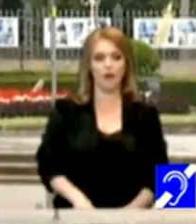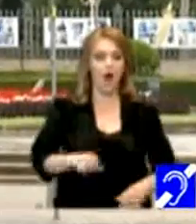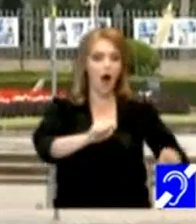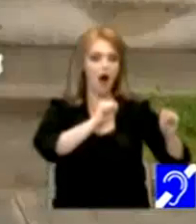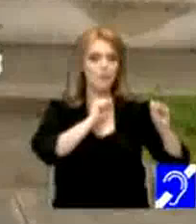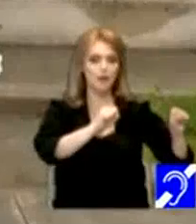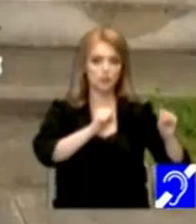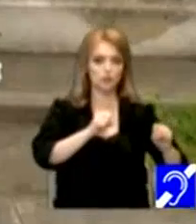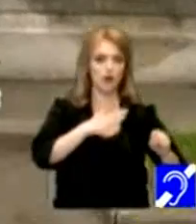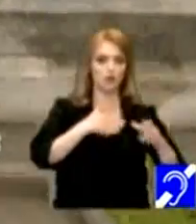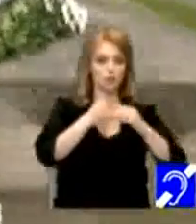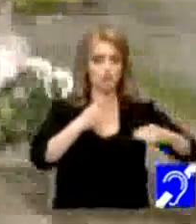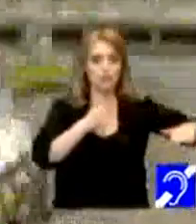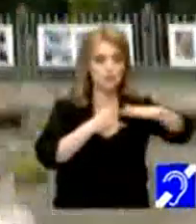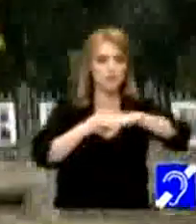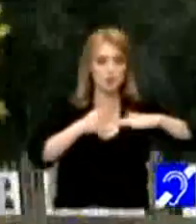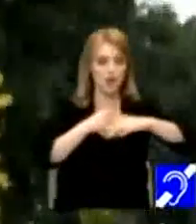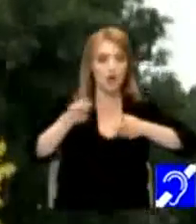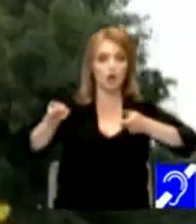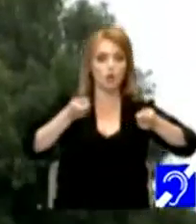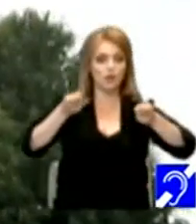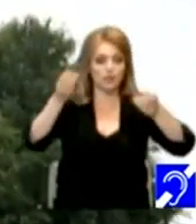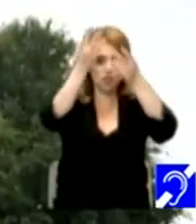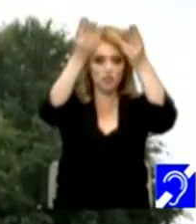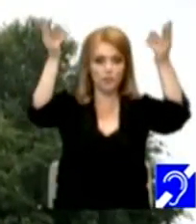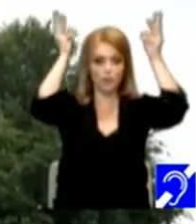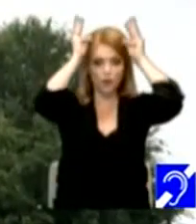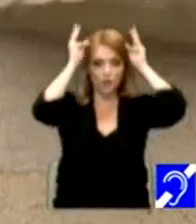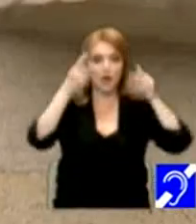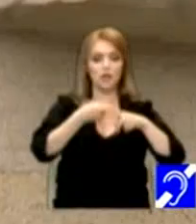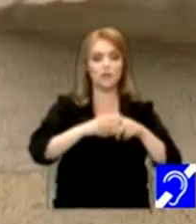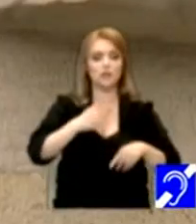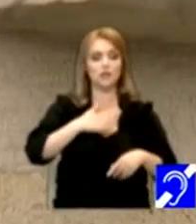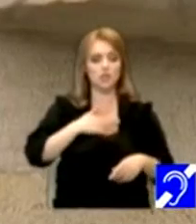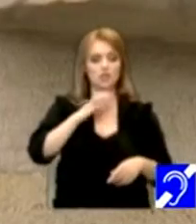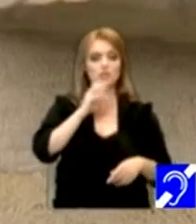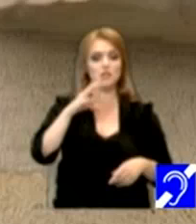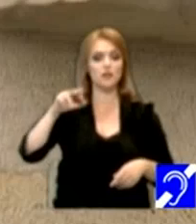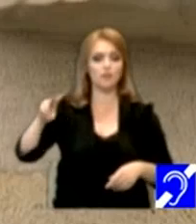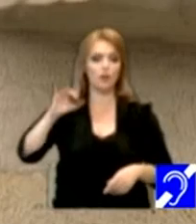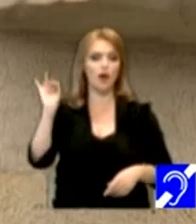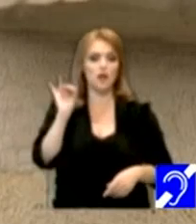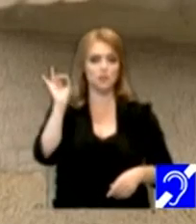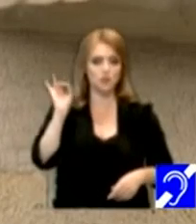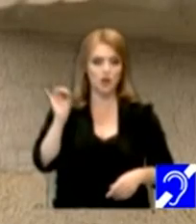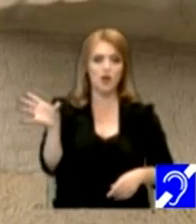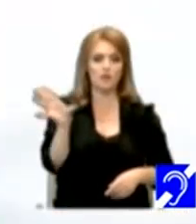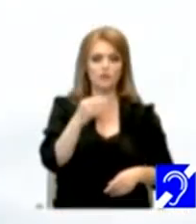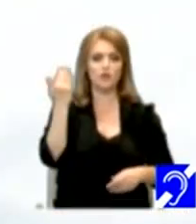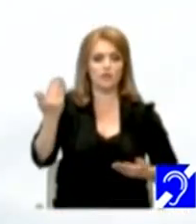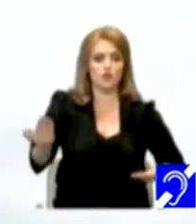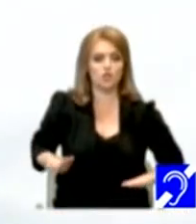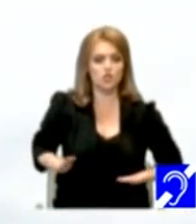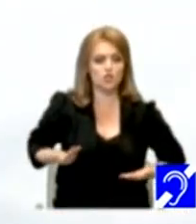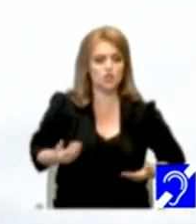Apărător al neamului și al creștinismului, domnitorul Ștefan cel Mare este un simbol al istoriei românilor și a dedicat întreaga viață pentru